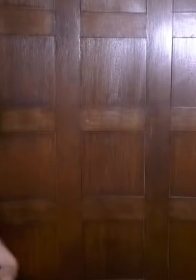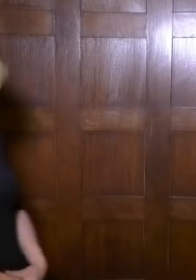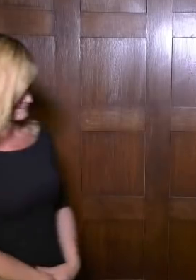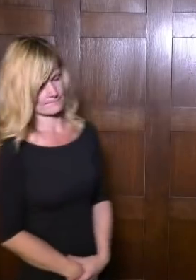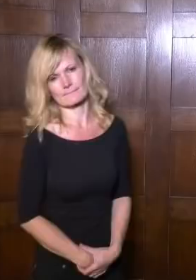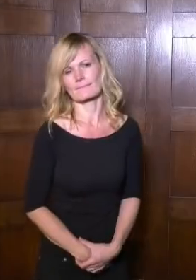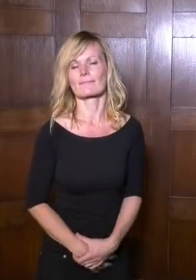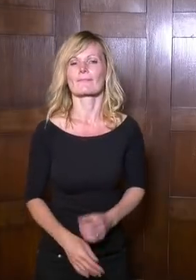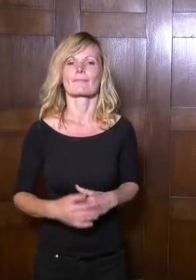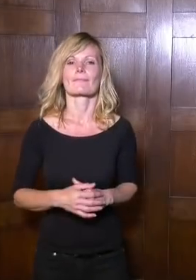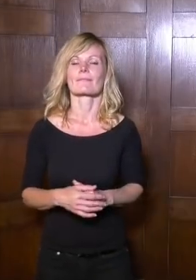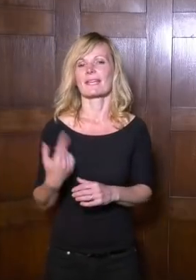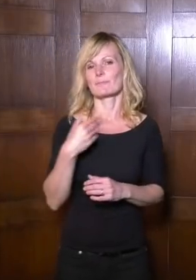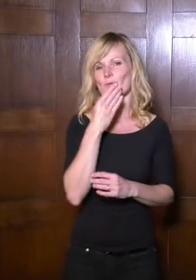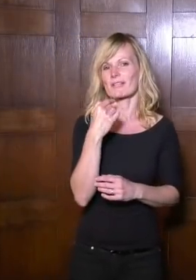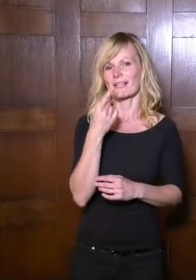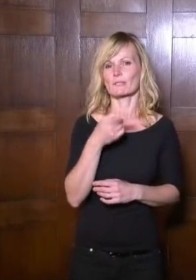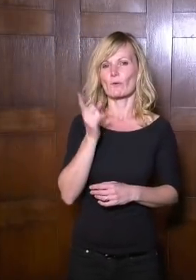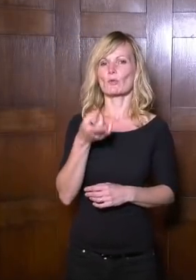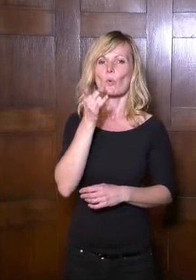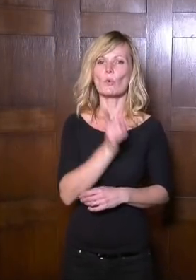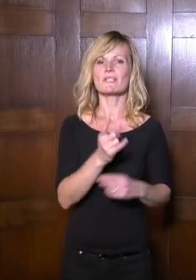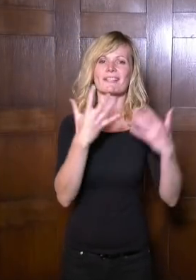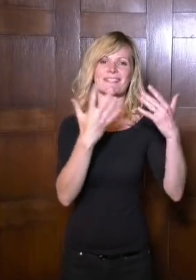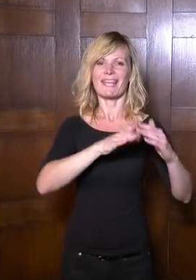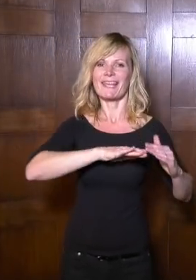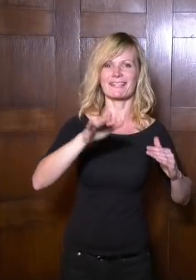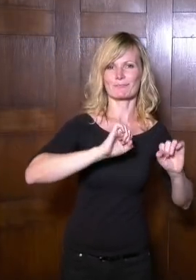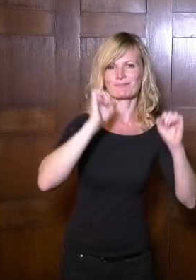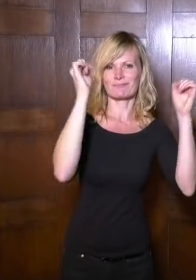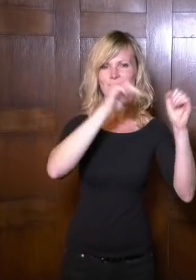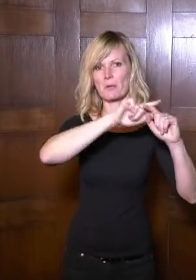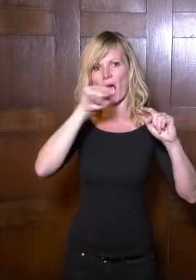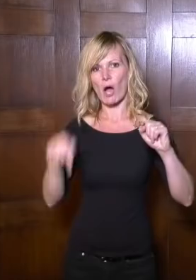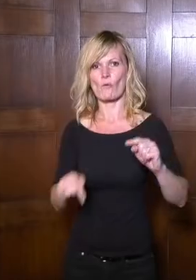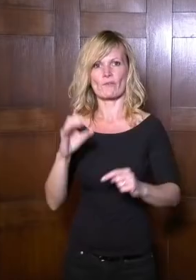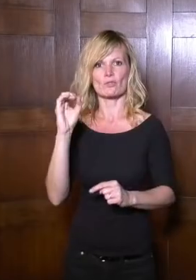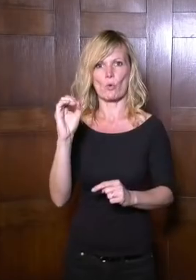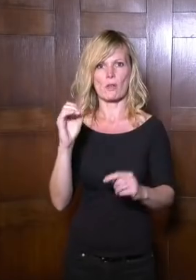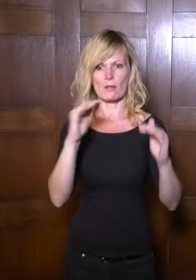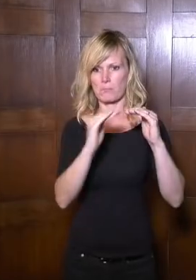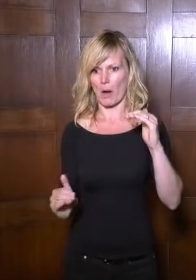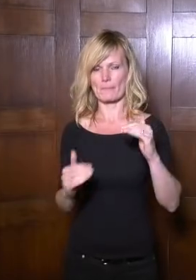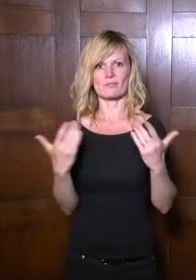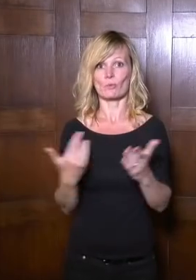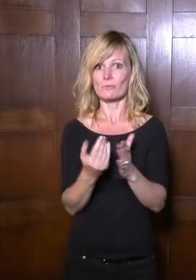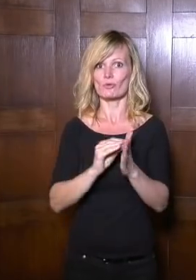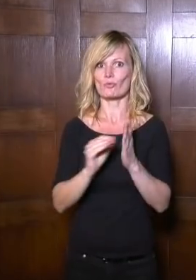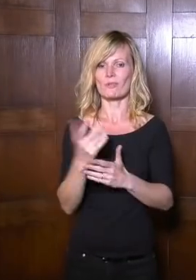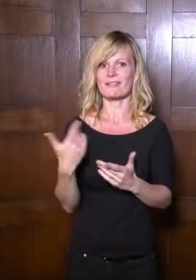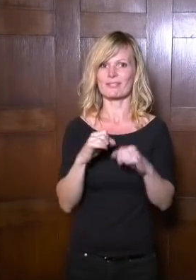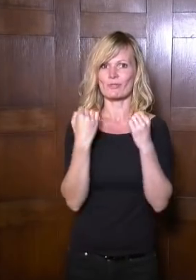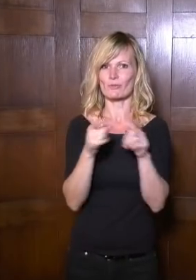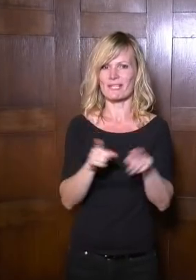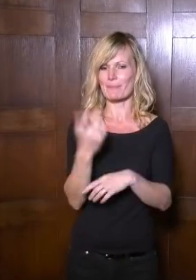es ging von 110 auf 0 und ich glaube, da kann man die schulische Situation auch richtig gut damit beschreiben. Es war wirklich, die einen bereiteten sich noch im